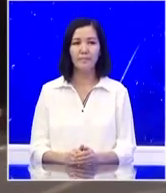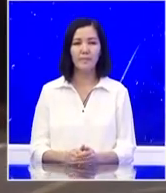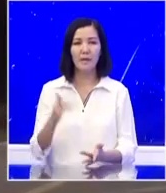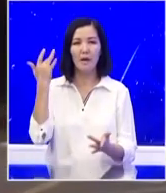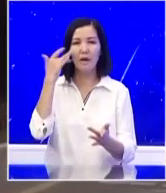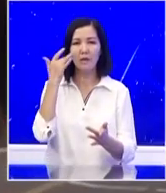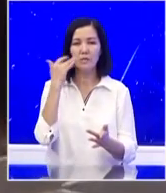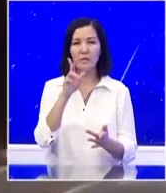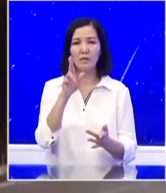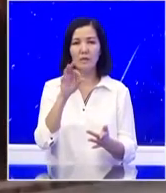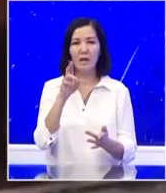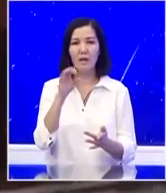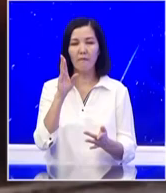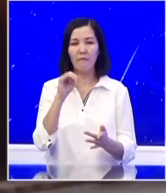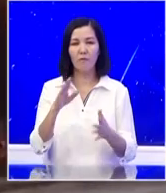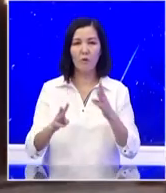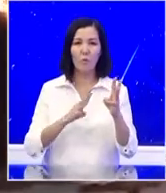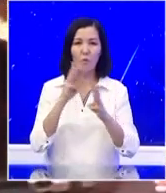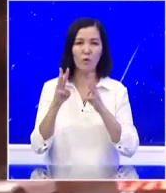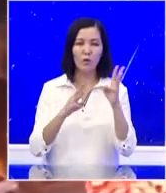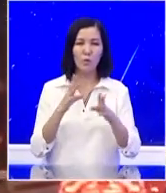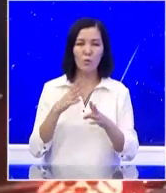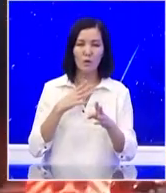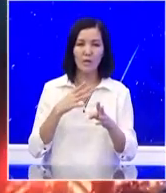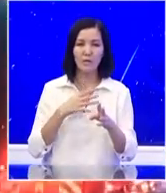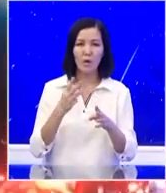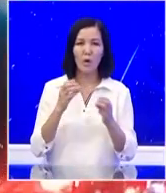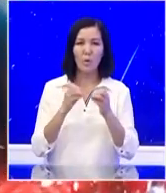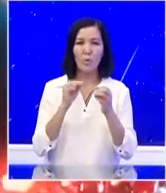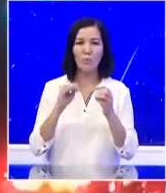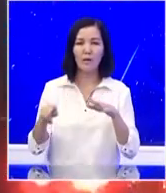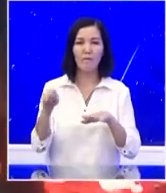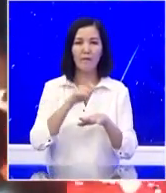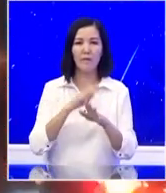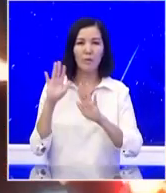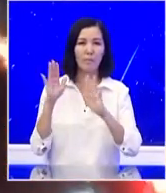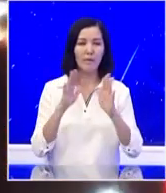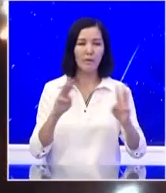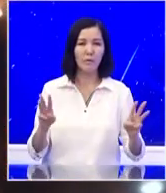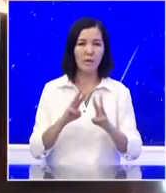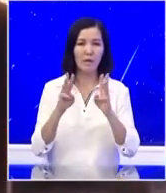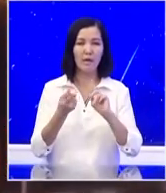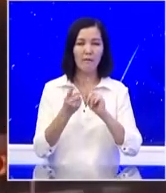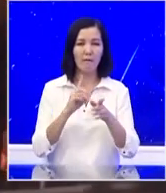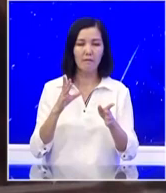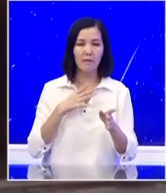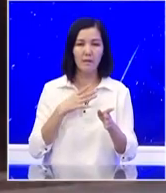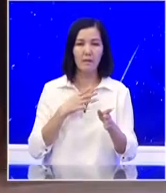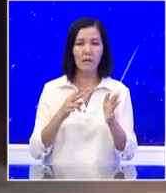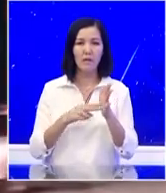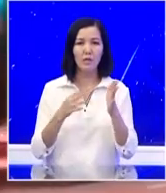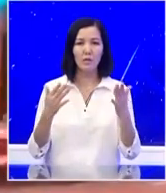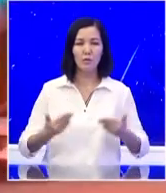Ақштың Калифорния штаты аумағы өртке оранды. Қызыл жалын 10 мың шаршы метр орман алқабын күлге айналдырды. 7 тұрғын